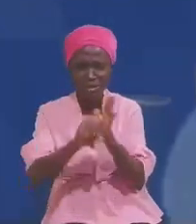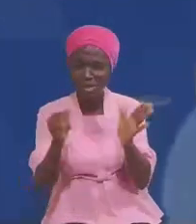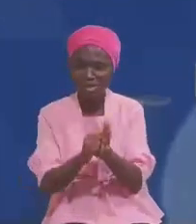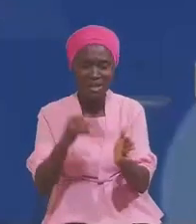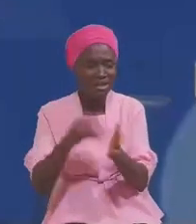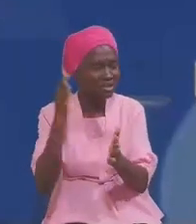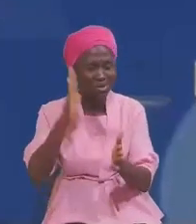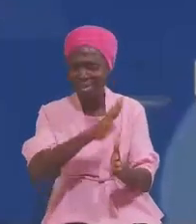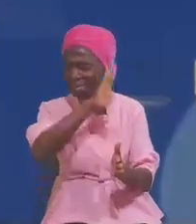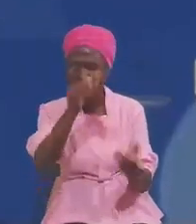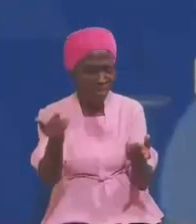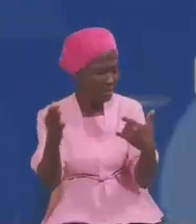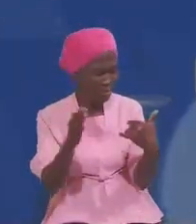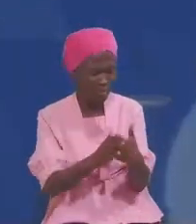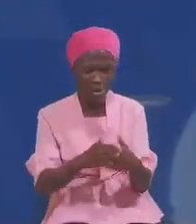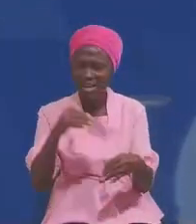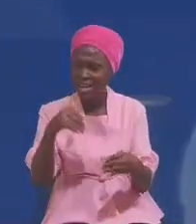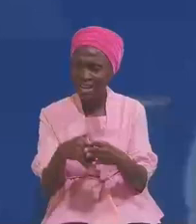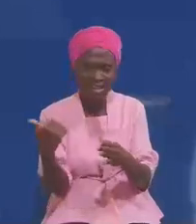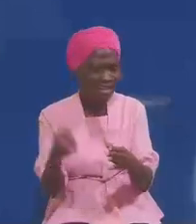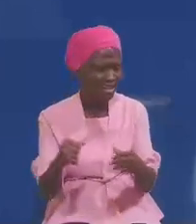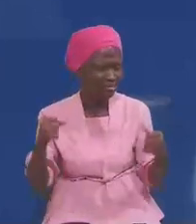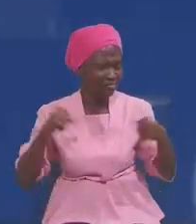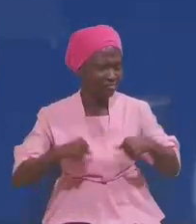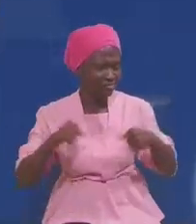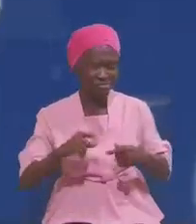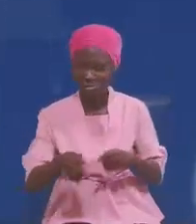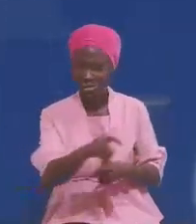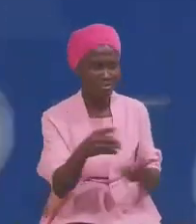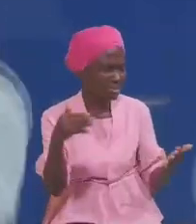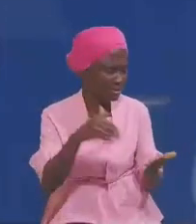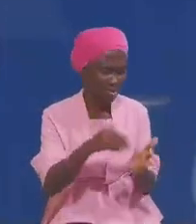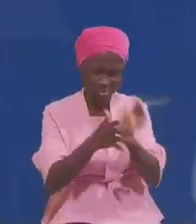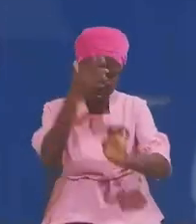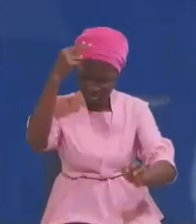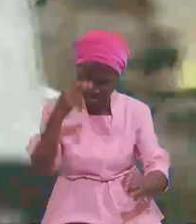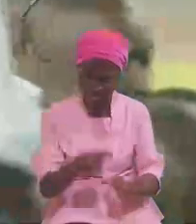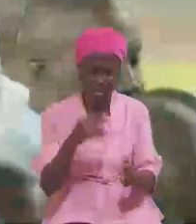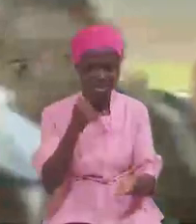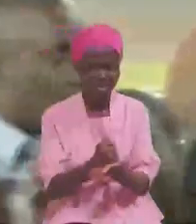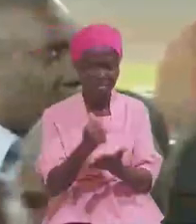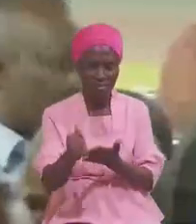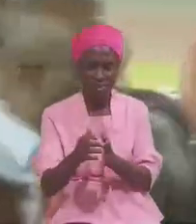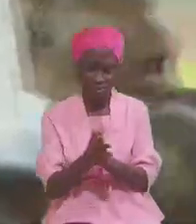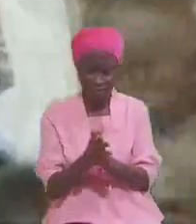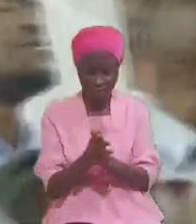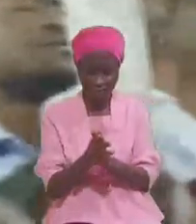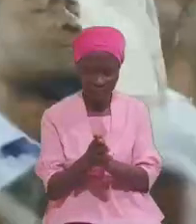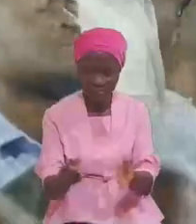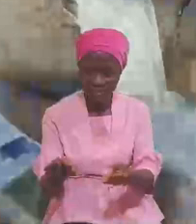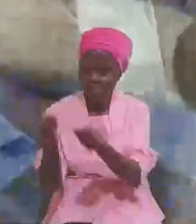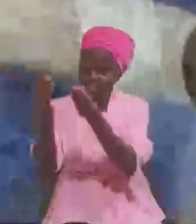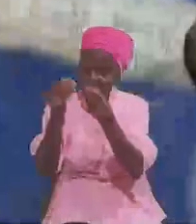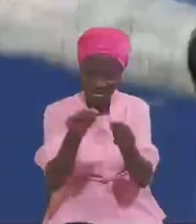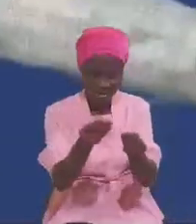ne vienne plus pour une accusation contre eux au nom de Jésus-Christ. Donne-leur l'assurance